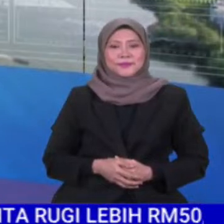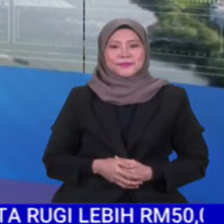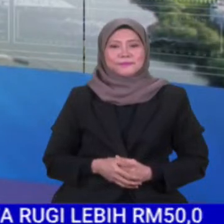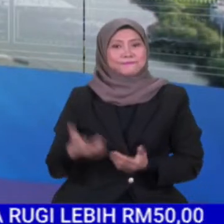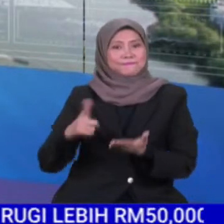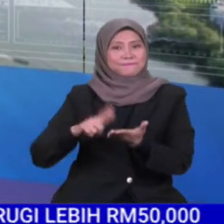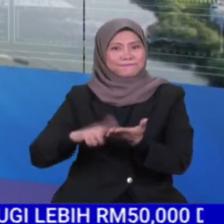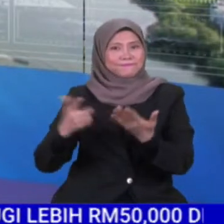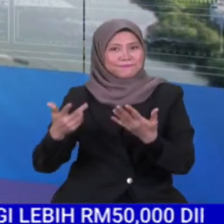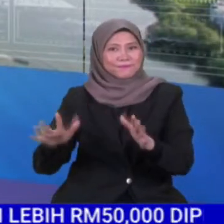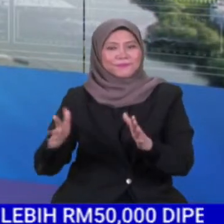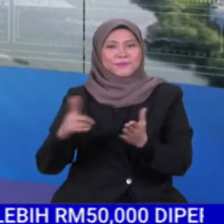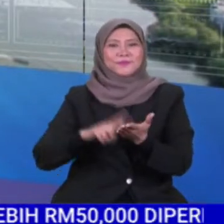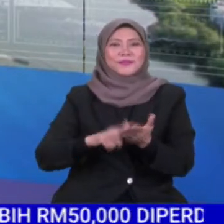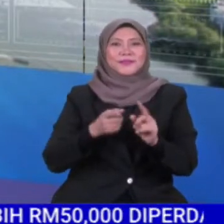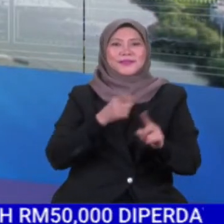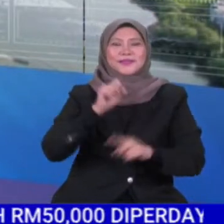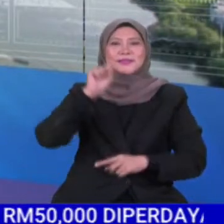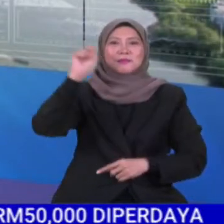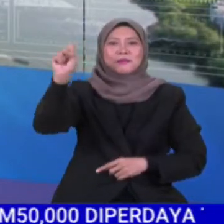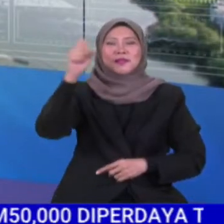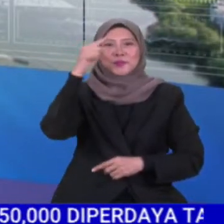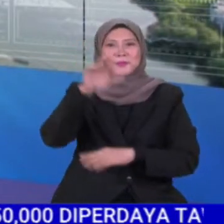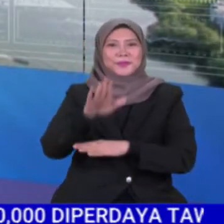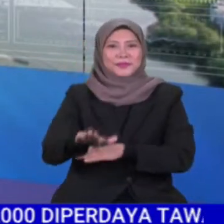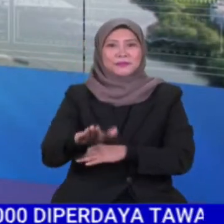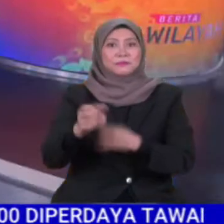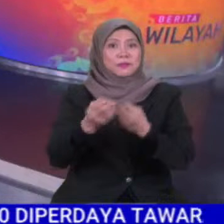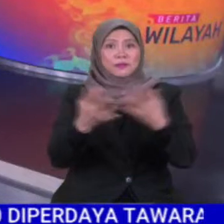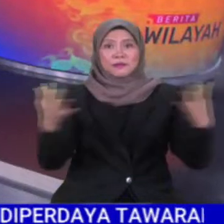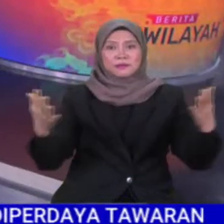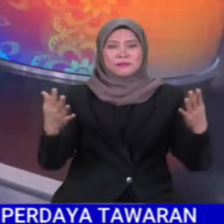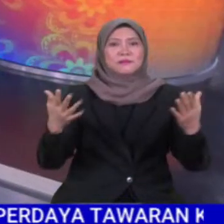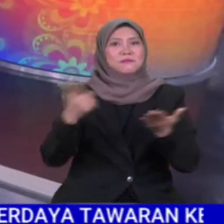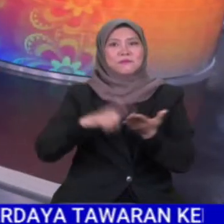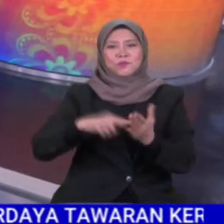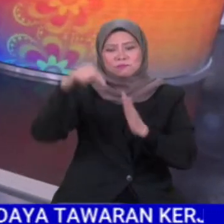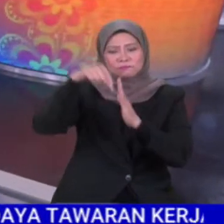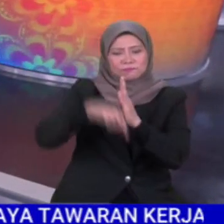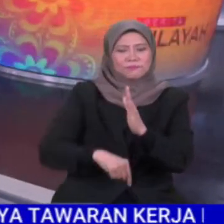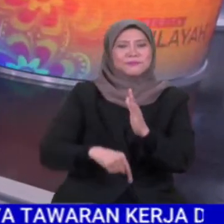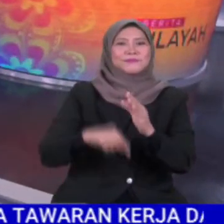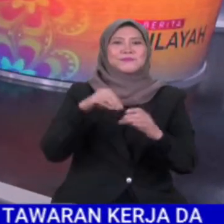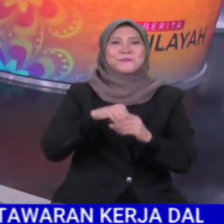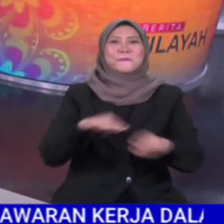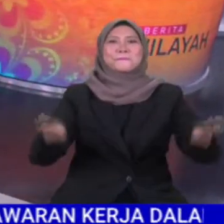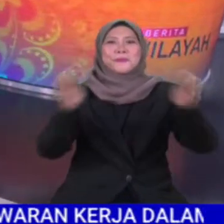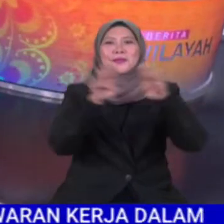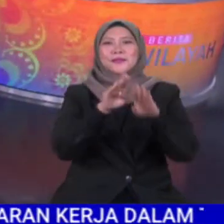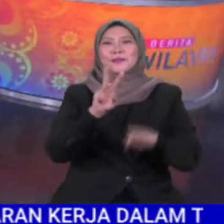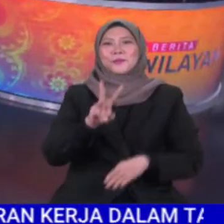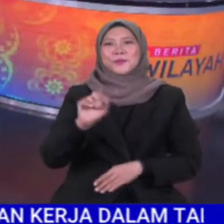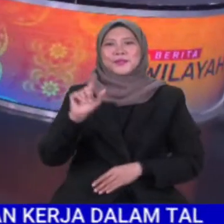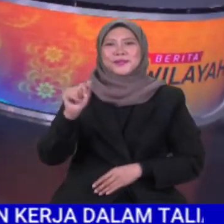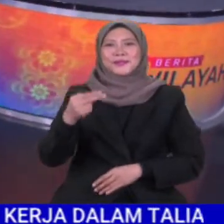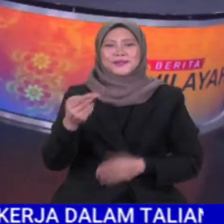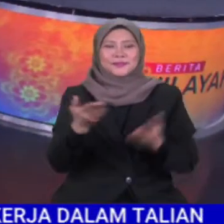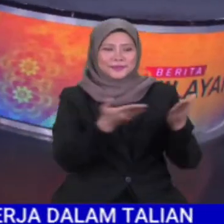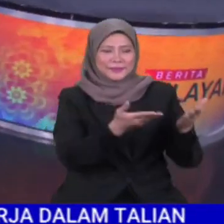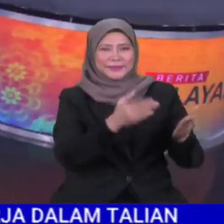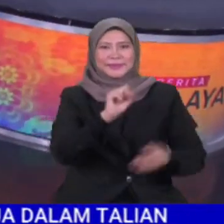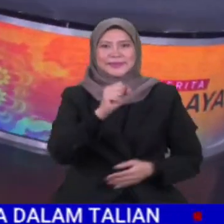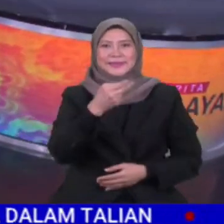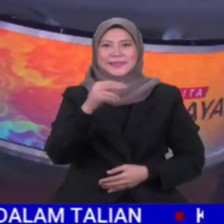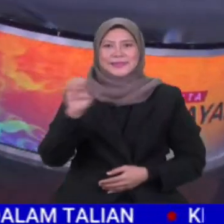Paparan tadi mengakhiri perkembangan dari Sabah untuk petang ini. Lebih banyak kupasan isu semasa dalam berita wilayah. Kembali bersama